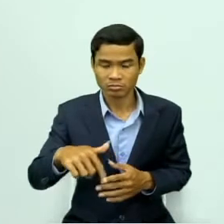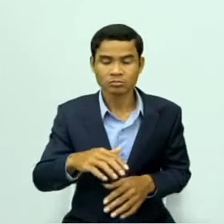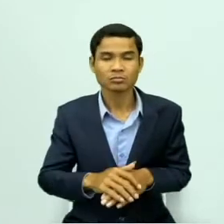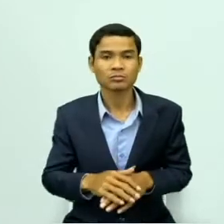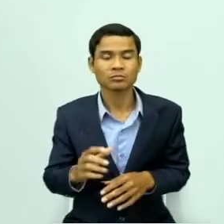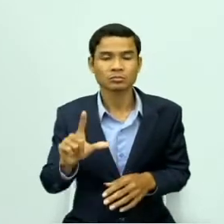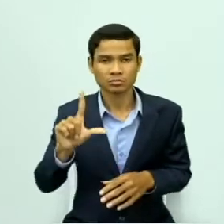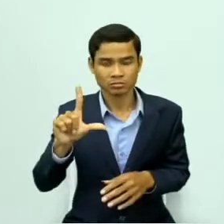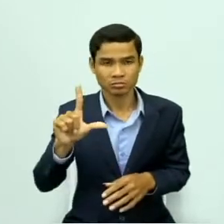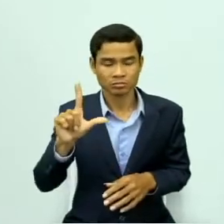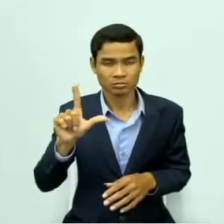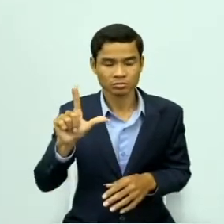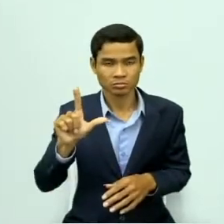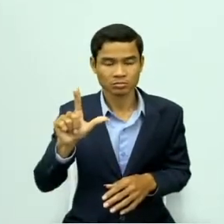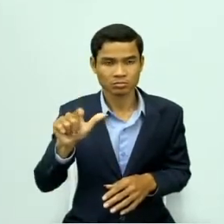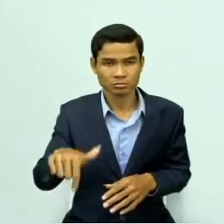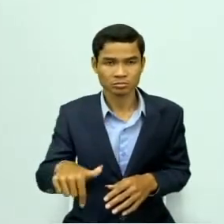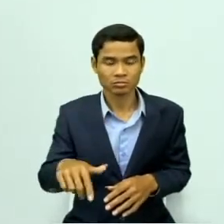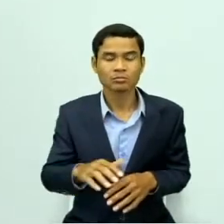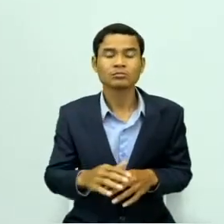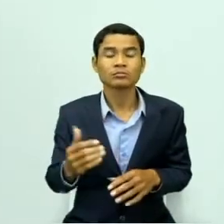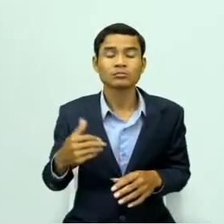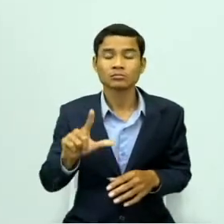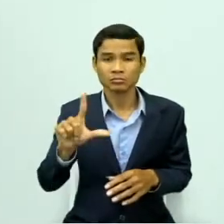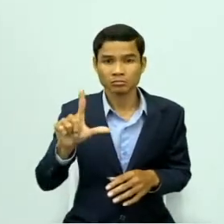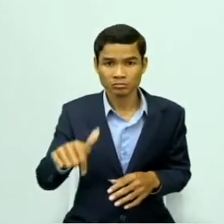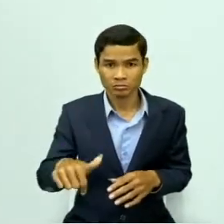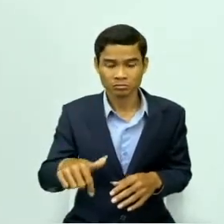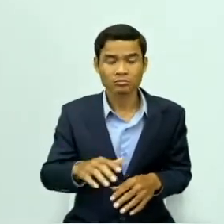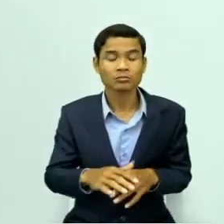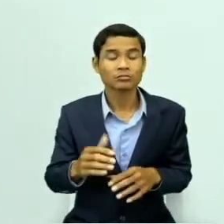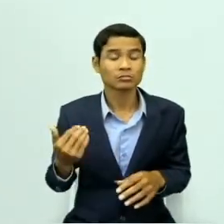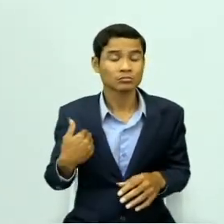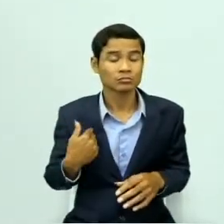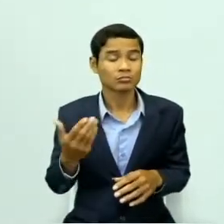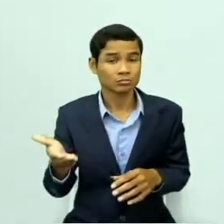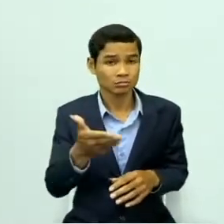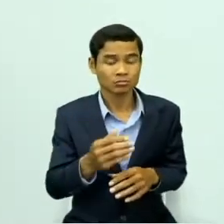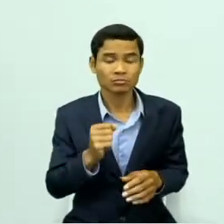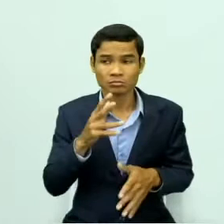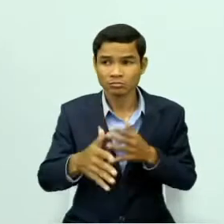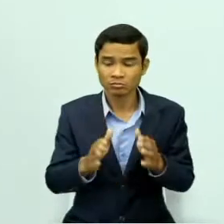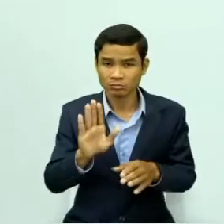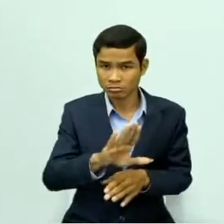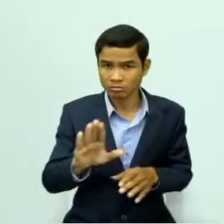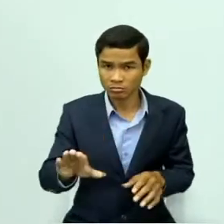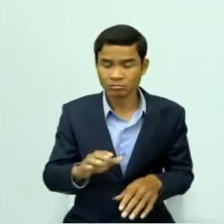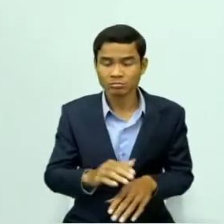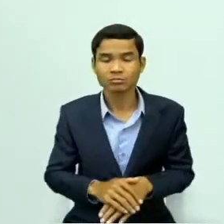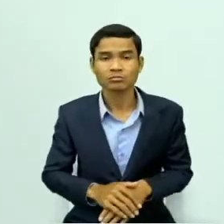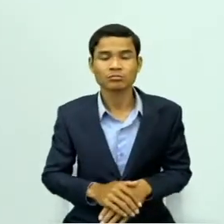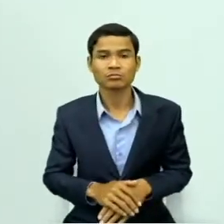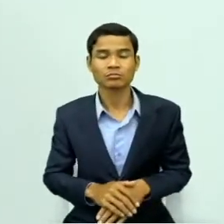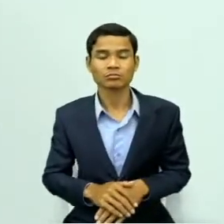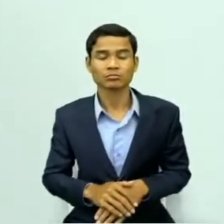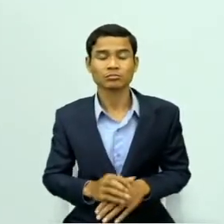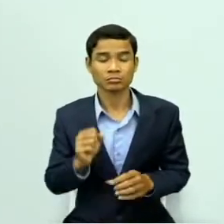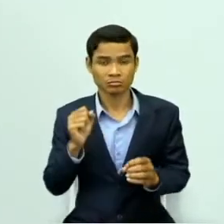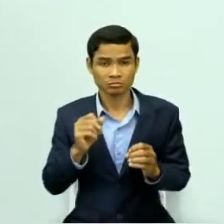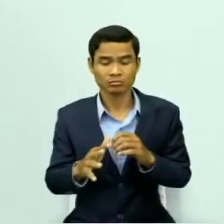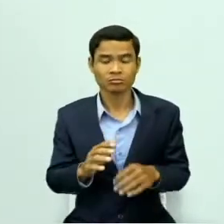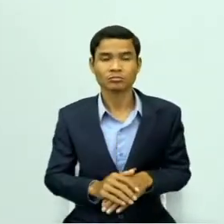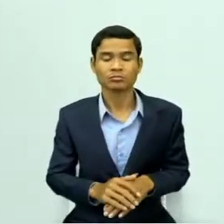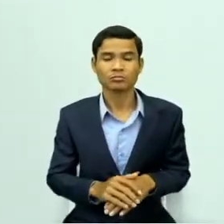chúa miễn sô đám chờ. Chà ai lời con tìm khuôn bằng lờ sô chì mùi nhạc rú. Chập